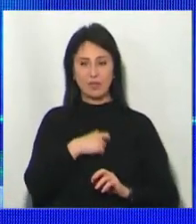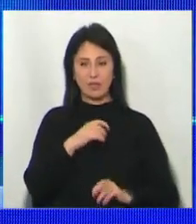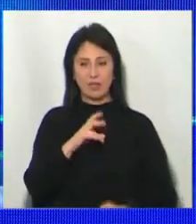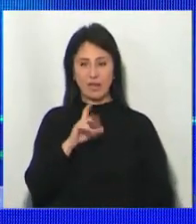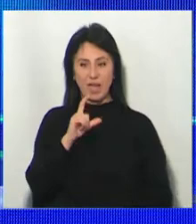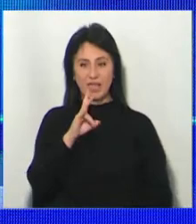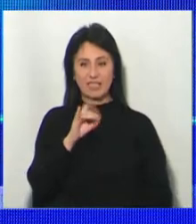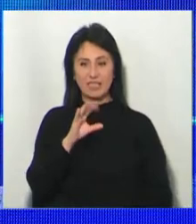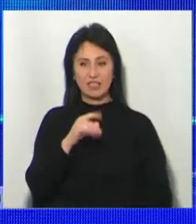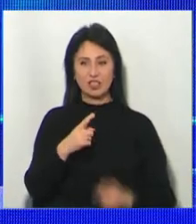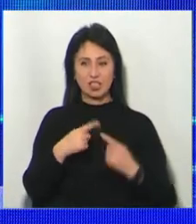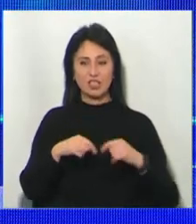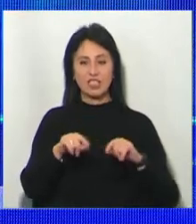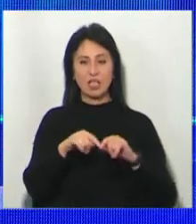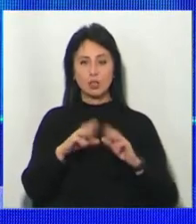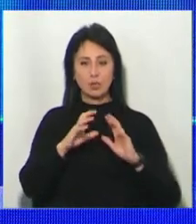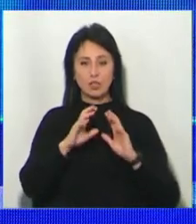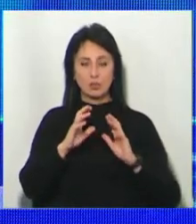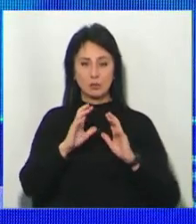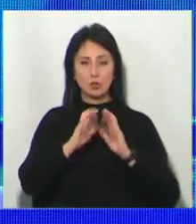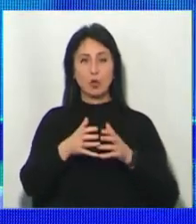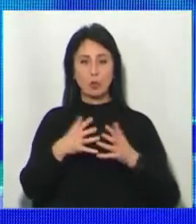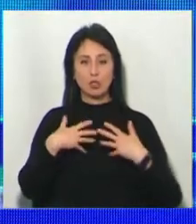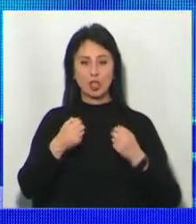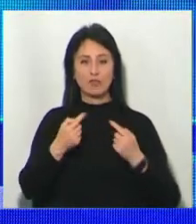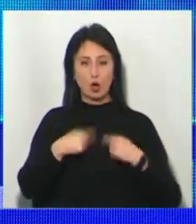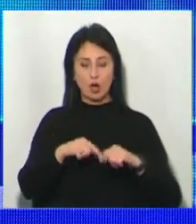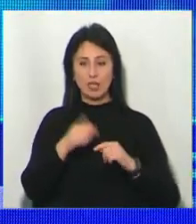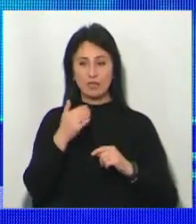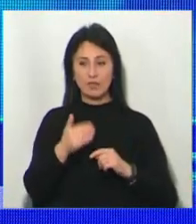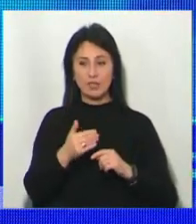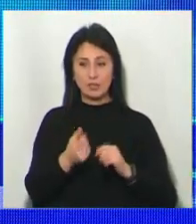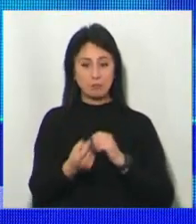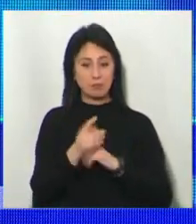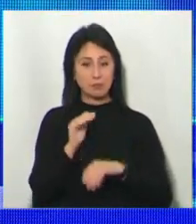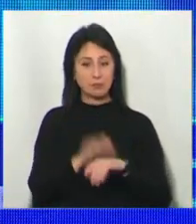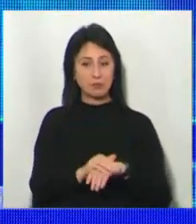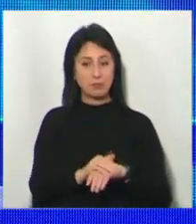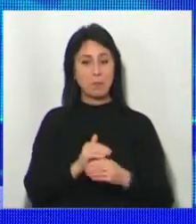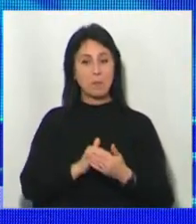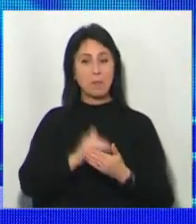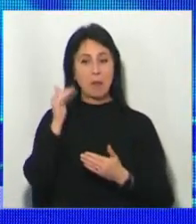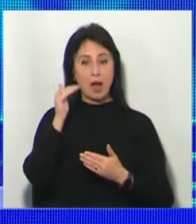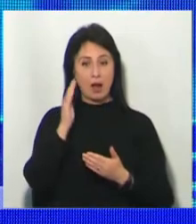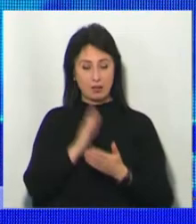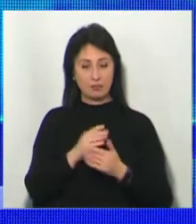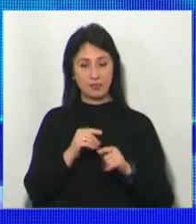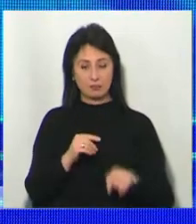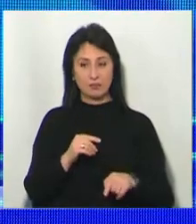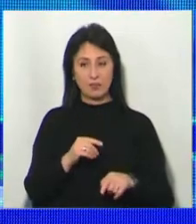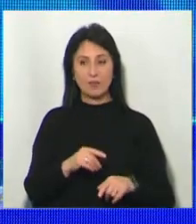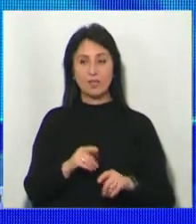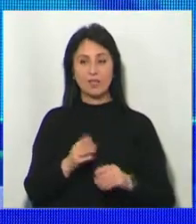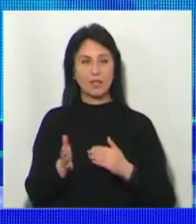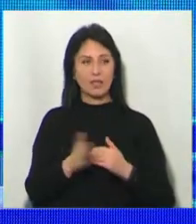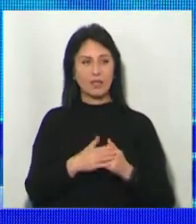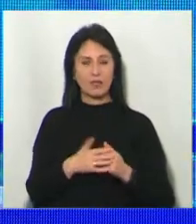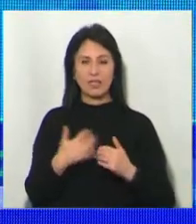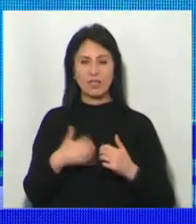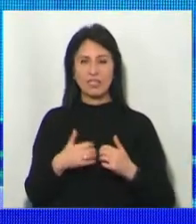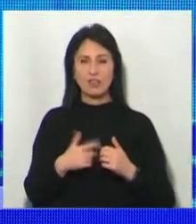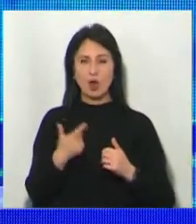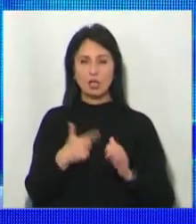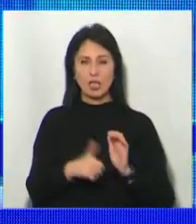NCDC-ის, ანუ საზოგადოებრივი ჯანდაცვის ორგანიზაციის მიერ და გამოვიდა საკმაოდ მაღალი გავრცელება, ეს იყო დაახლოებით